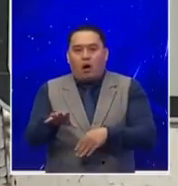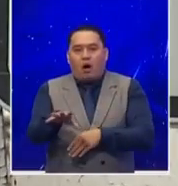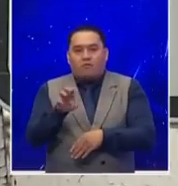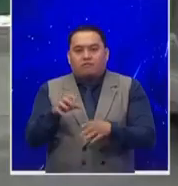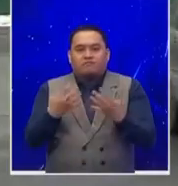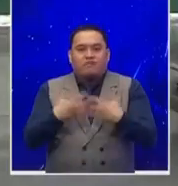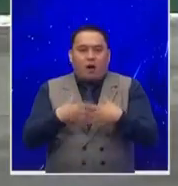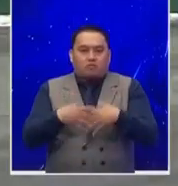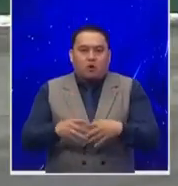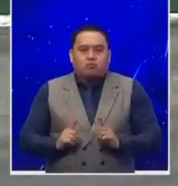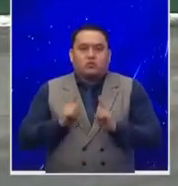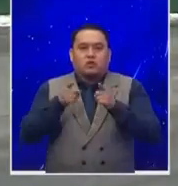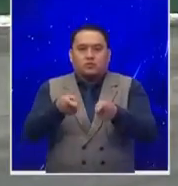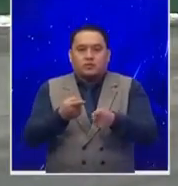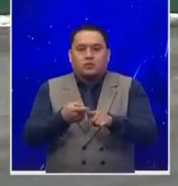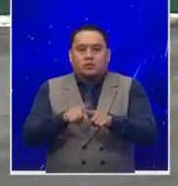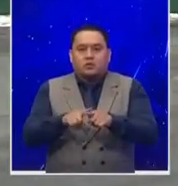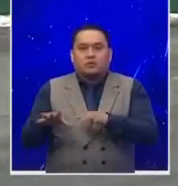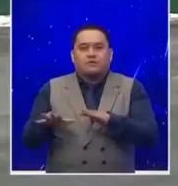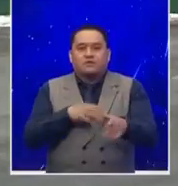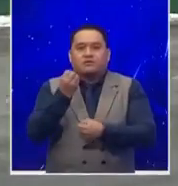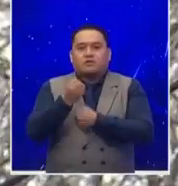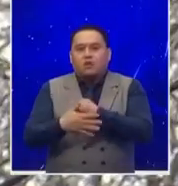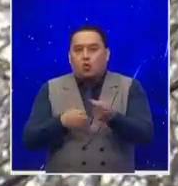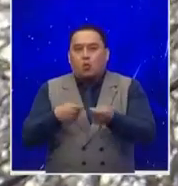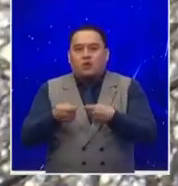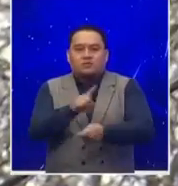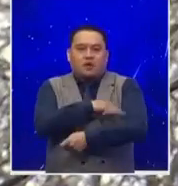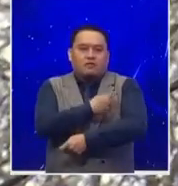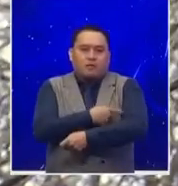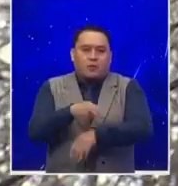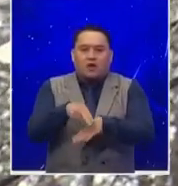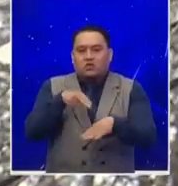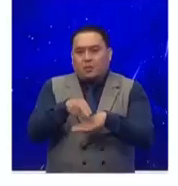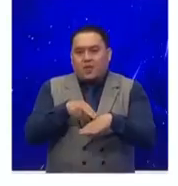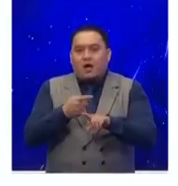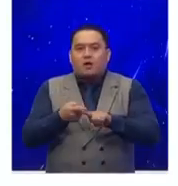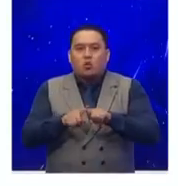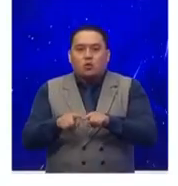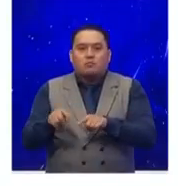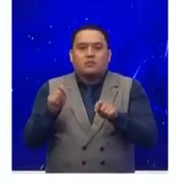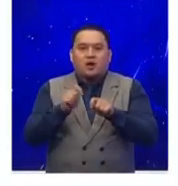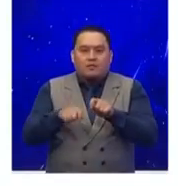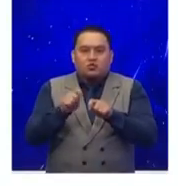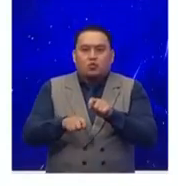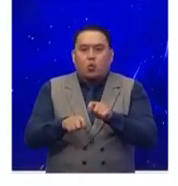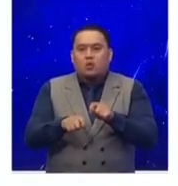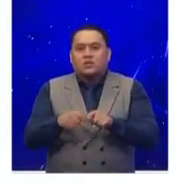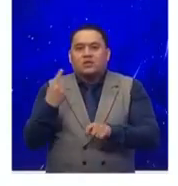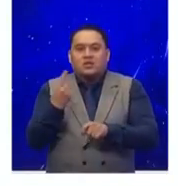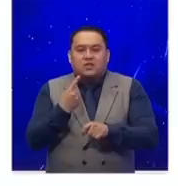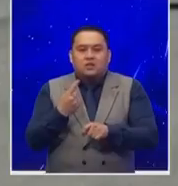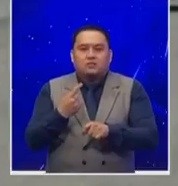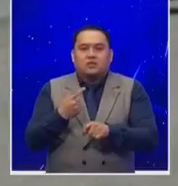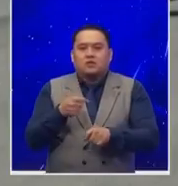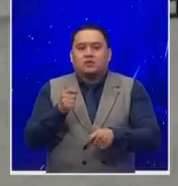автоматическом режиме поступает в процессинговый центр управления административной полиции. Там проходит интеграция с единым